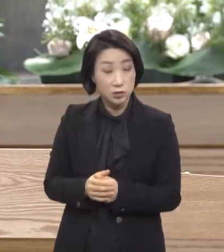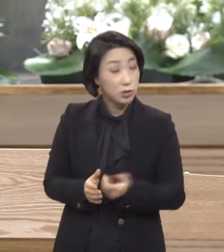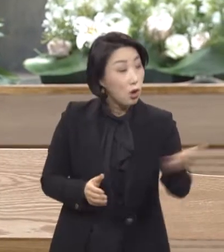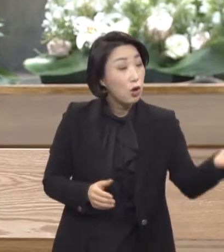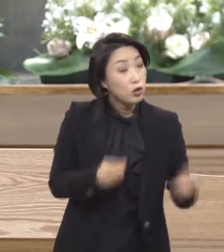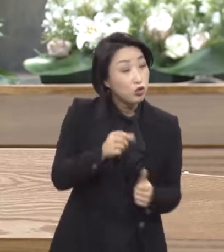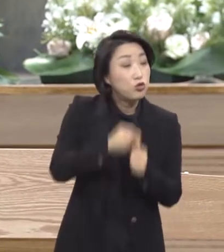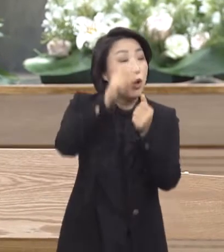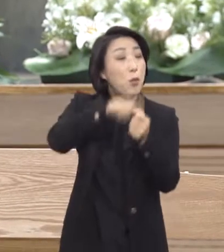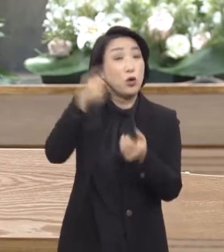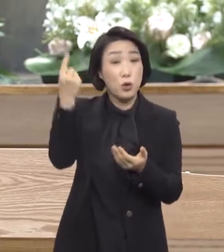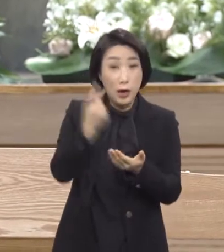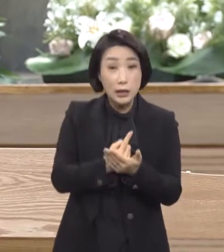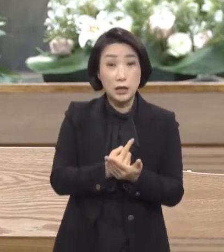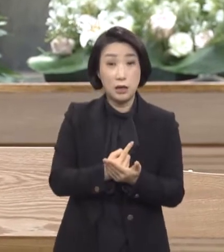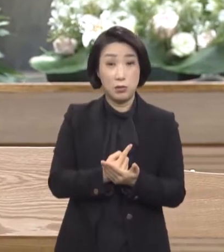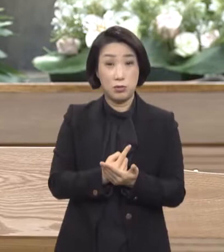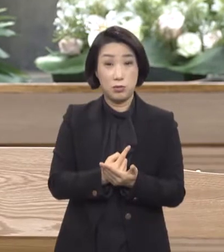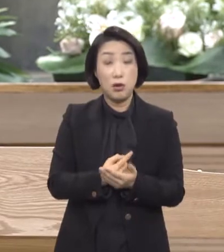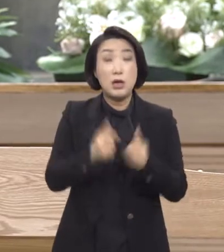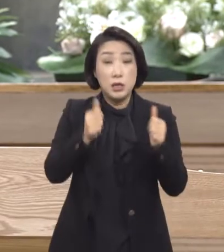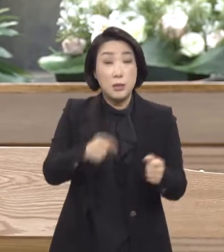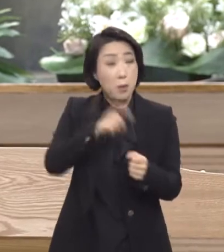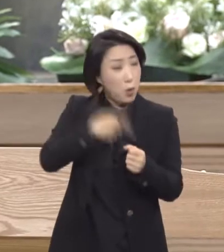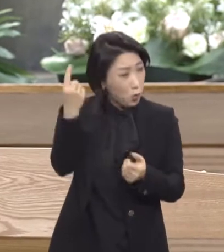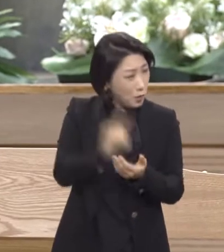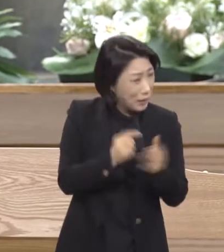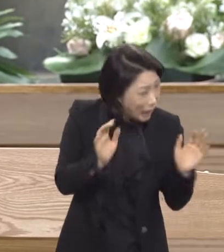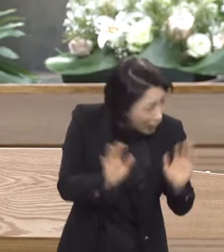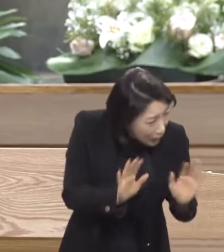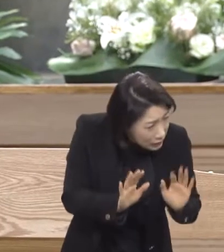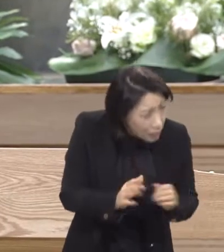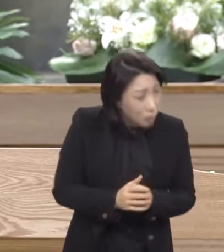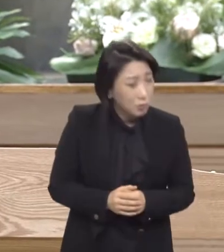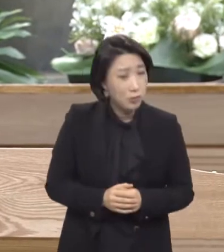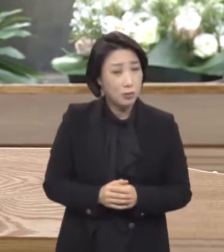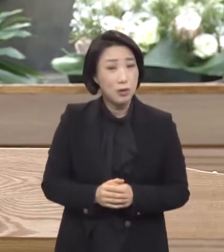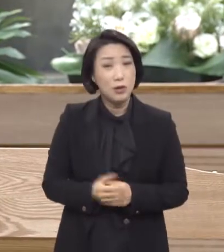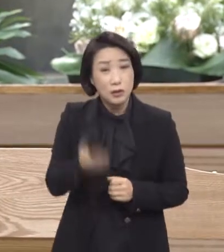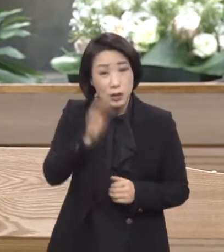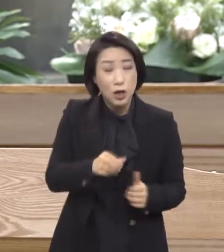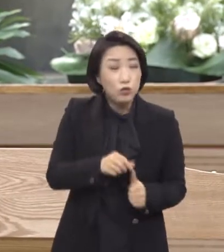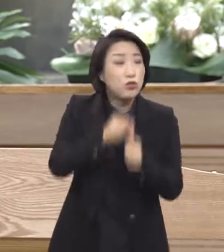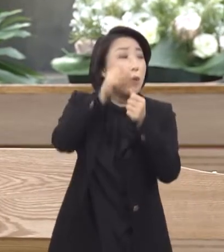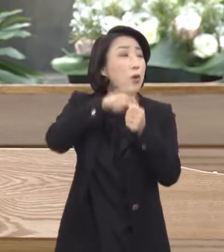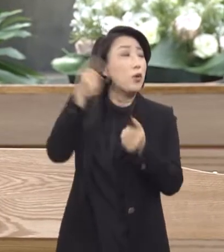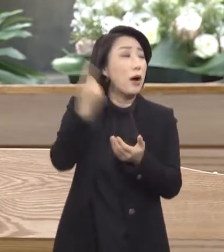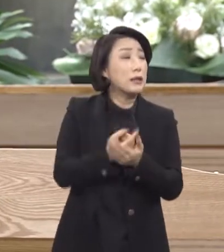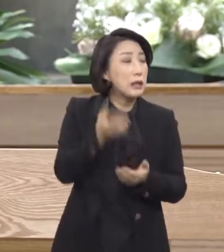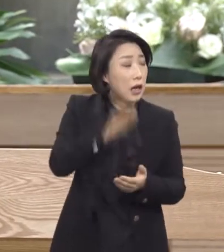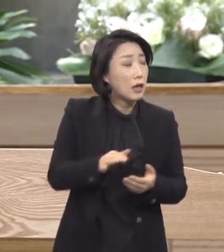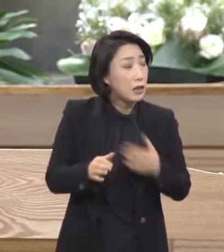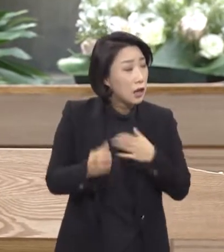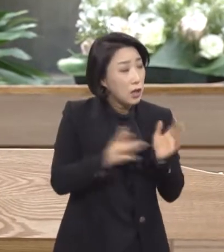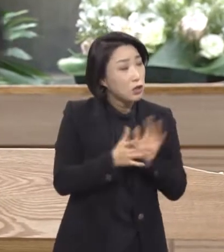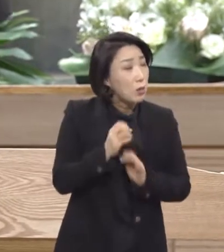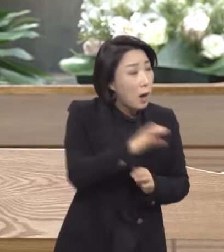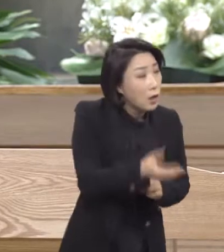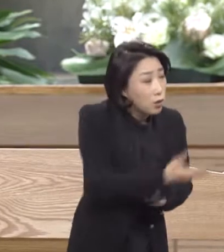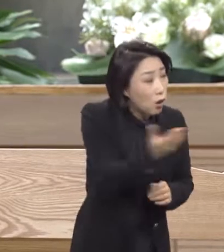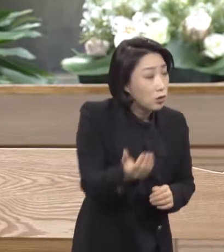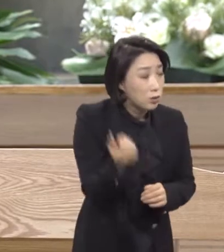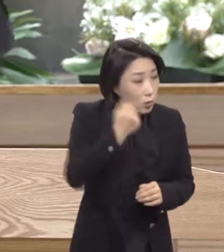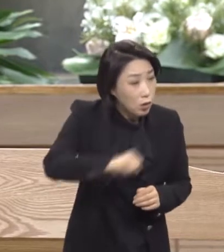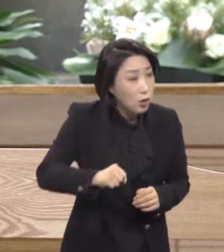너희를 구원하러 왔어. 심판하러 오지 않았어. 근데 구원하러 왔는데 내 말을 안 듣고 안